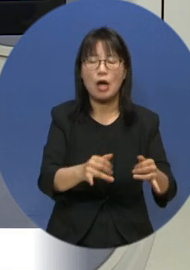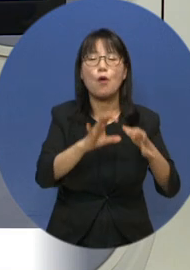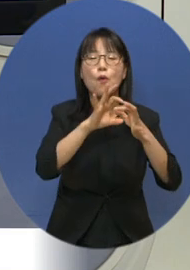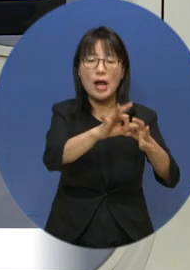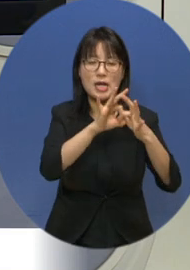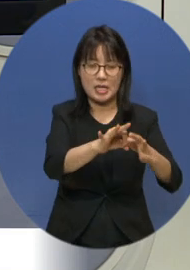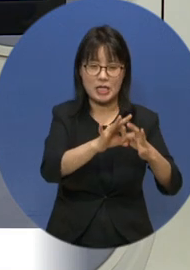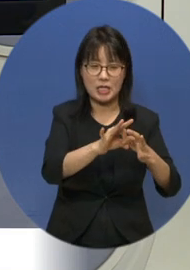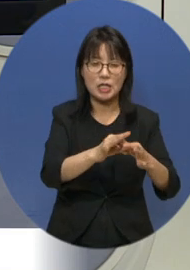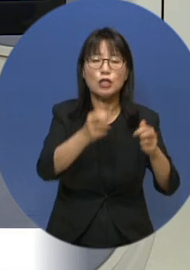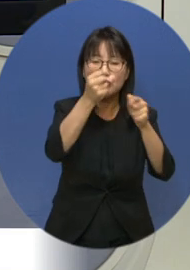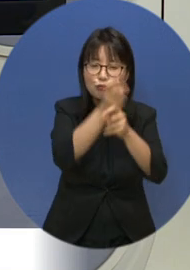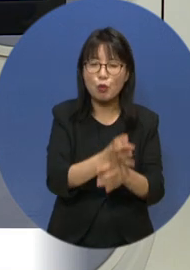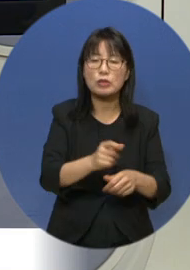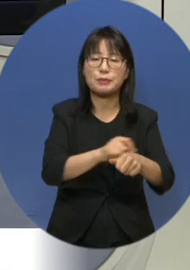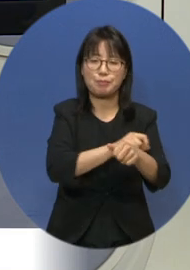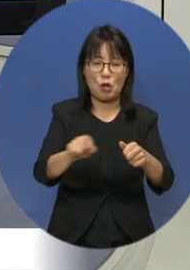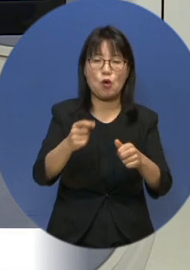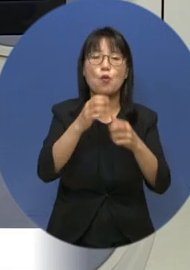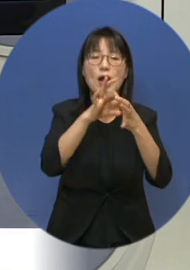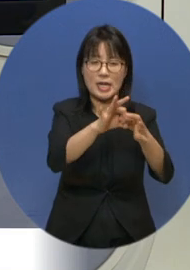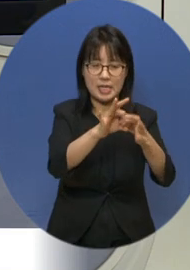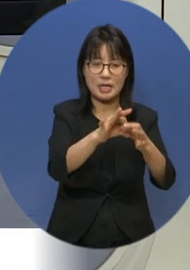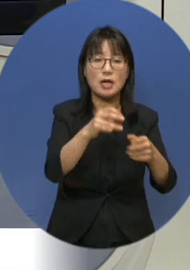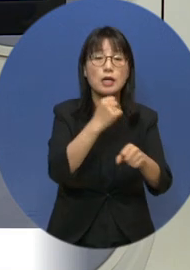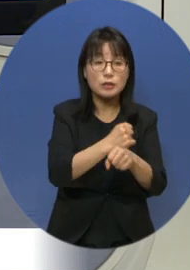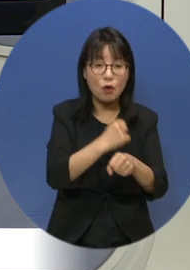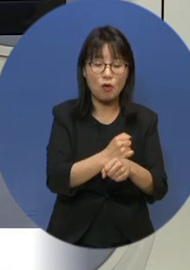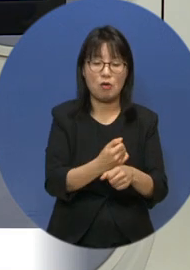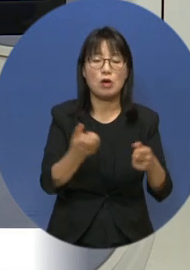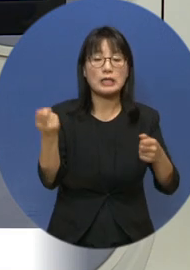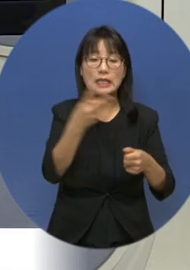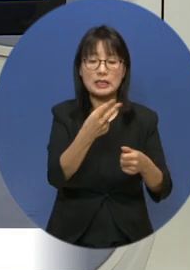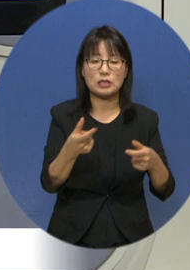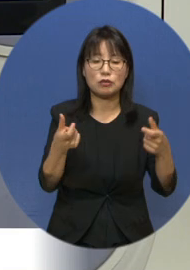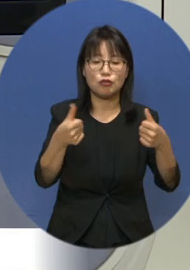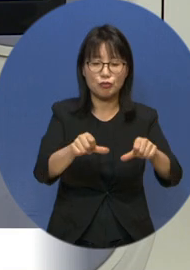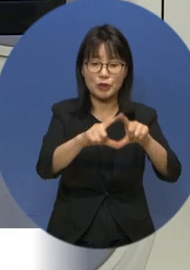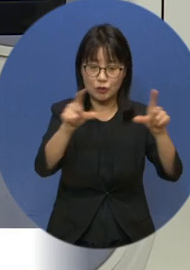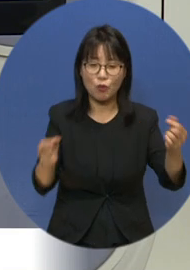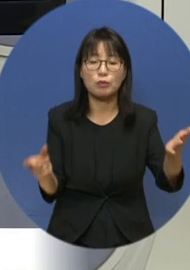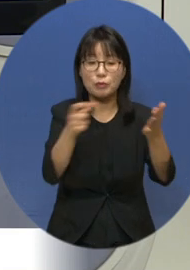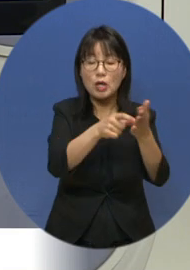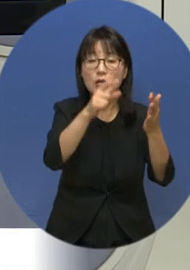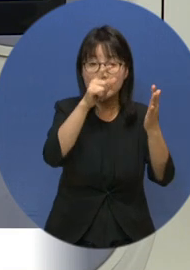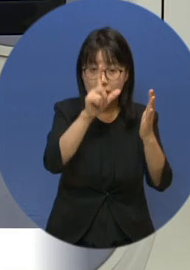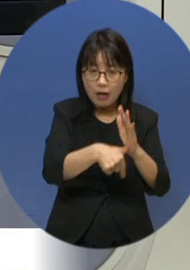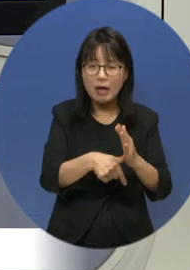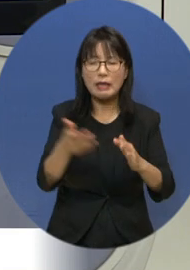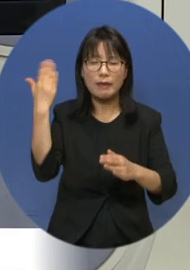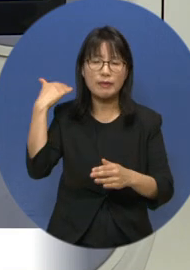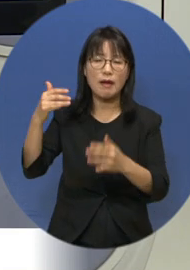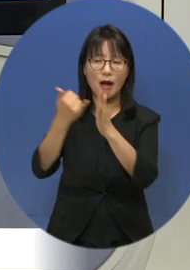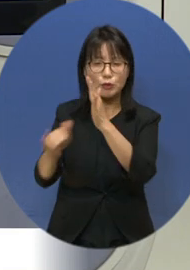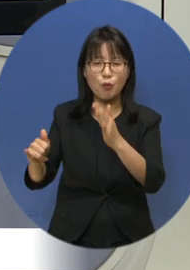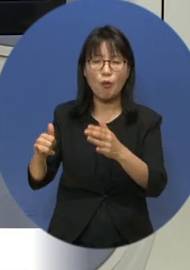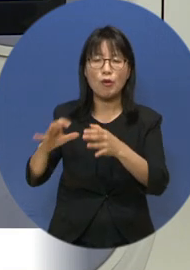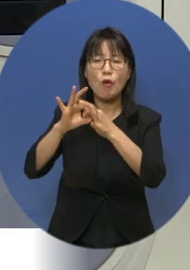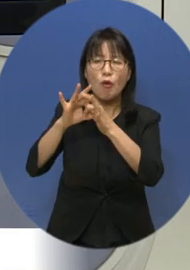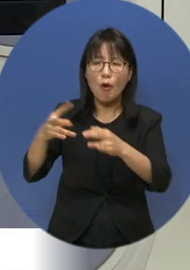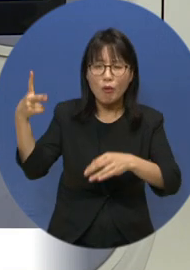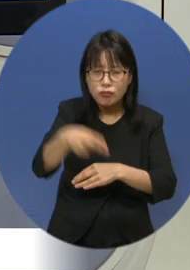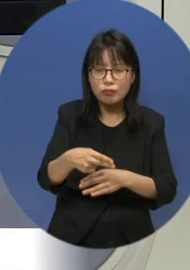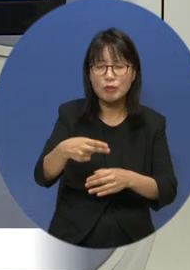특별 관리할 수 있도록 해 행여 환자들이 주민등록 등으로 인한 가족과의 단절 가능성을 차단 하도록 했습니다